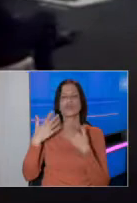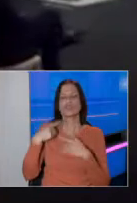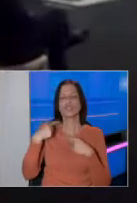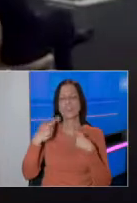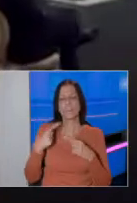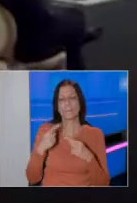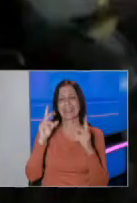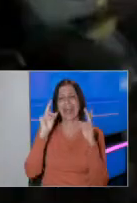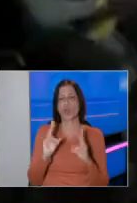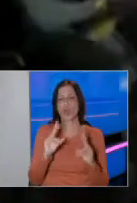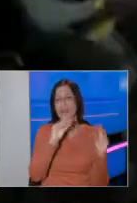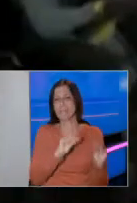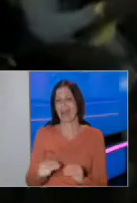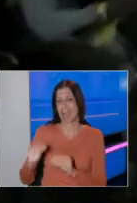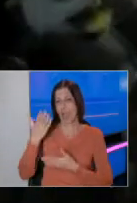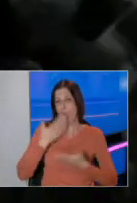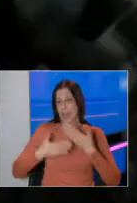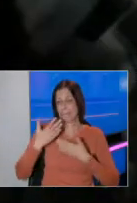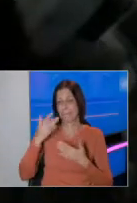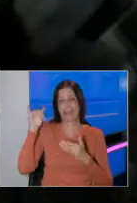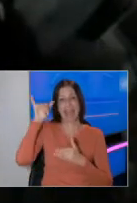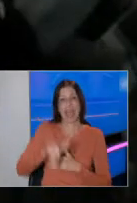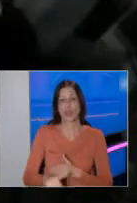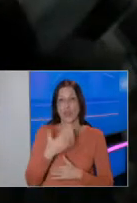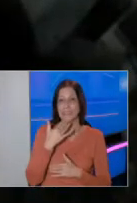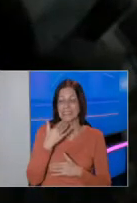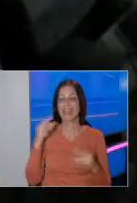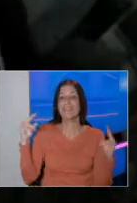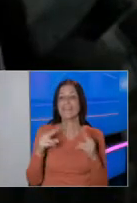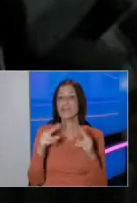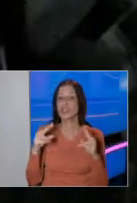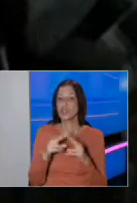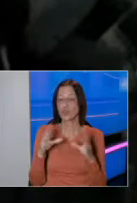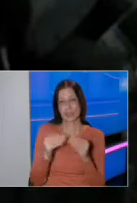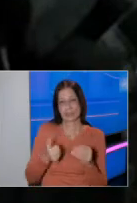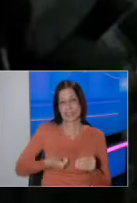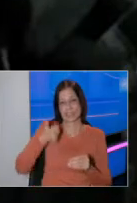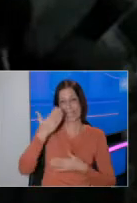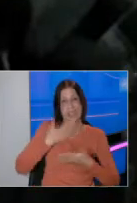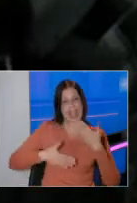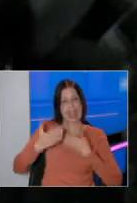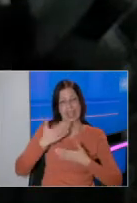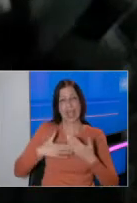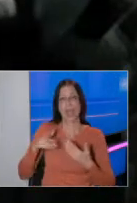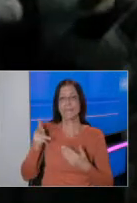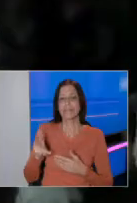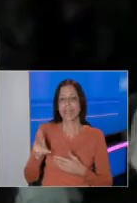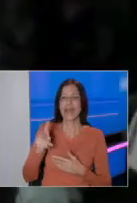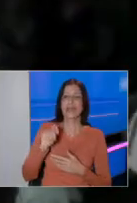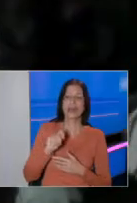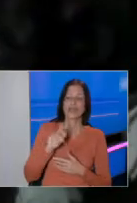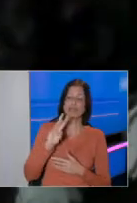מעבר. העולים נחתו בישראל יחד עם, ונפגשו עם שרת העלייה והקליטה, פנינה תמנו שטה,